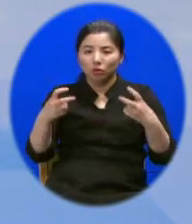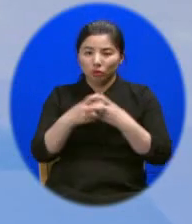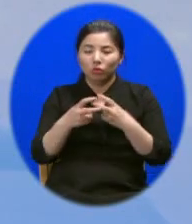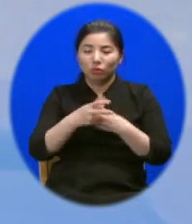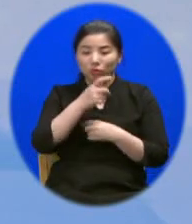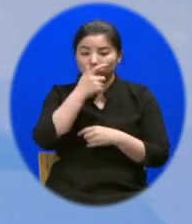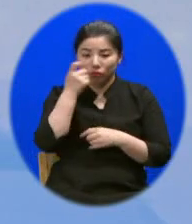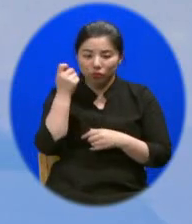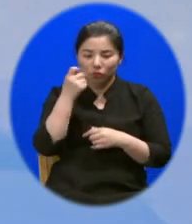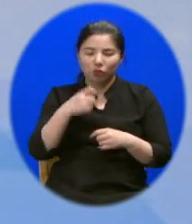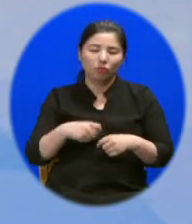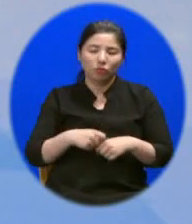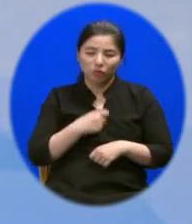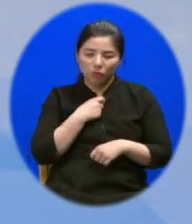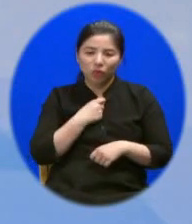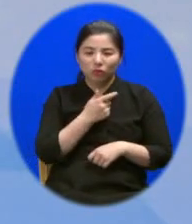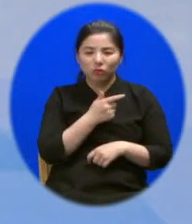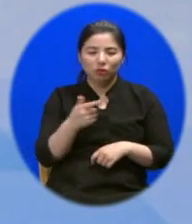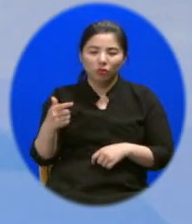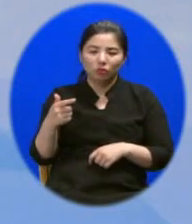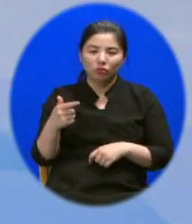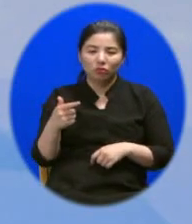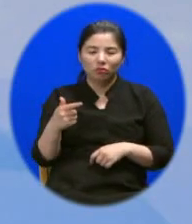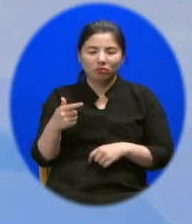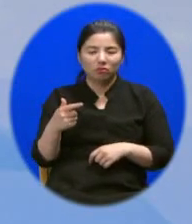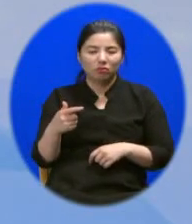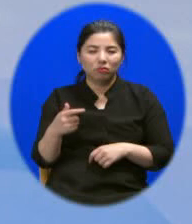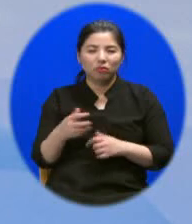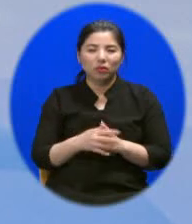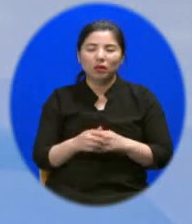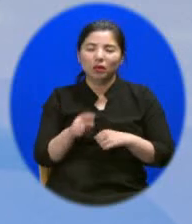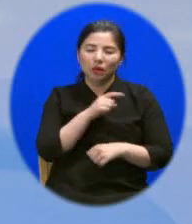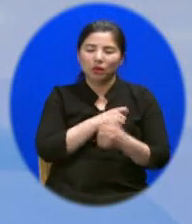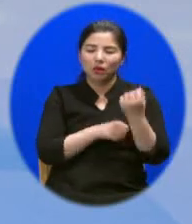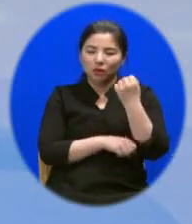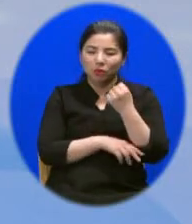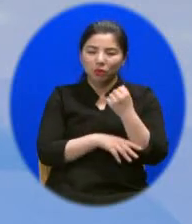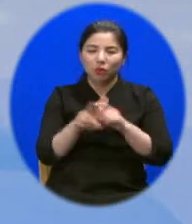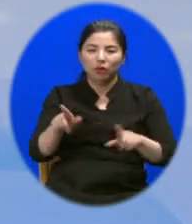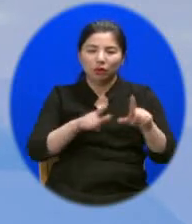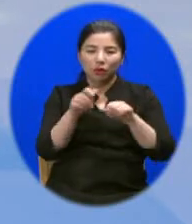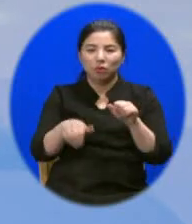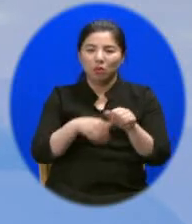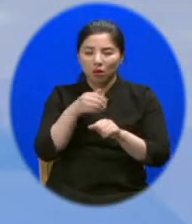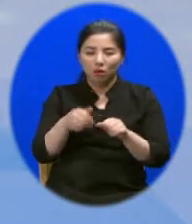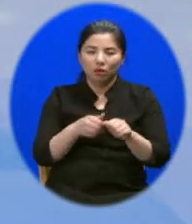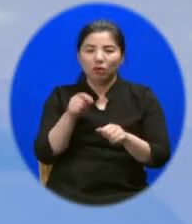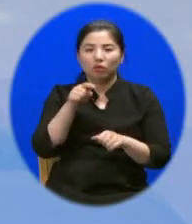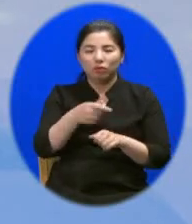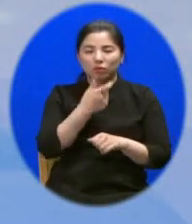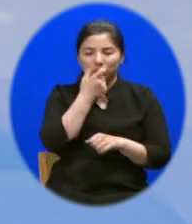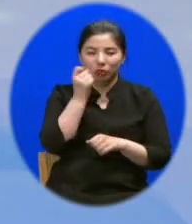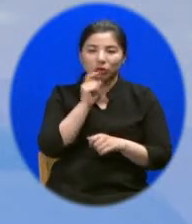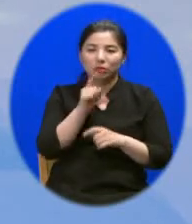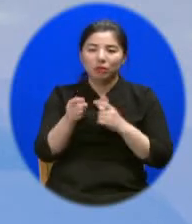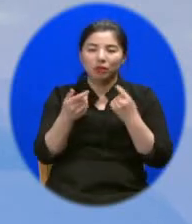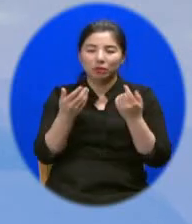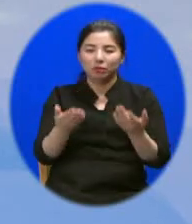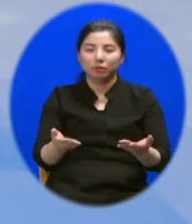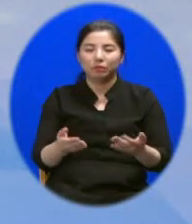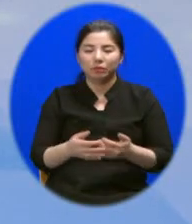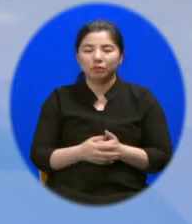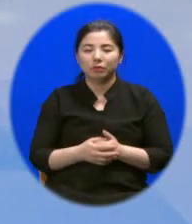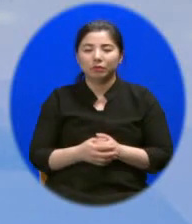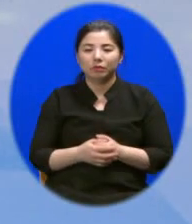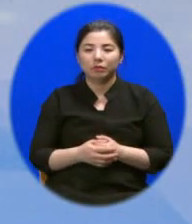경우는 사실 어떻게 보면 사치스러운 말씀이다 가장 기본적인 정 조건 자체가 부족하다 이런 말씀을 강조를